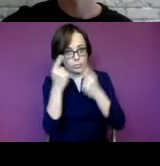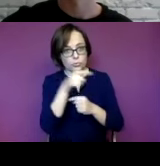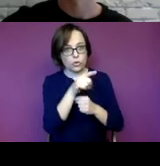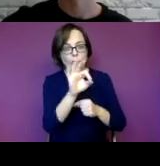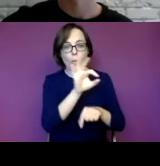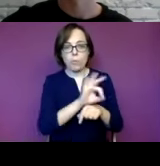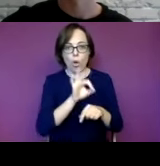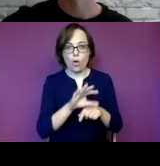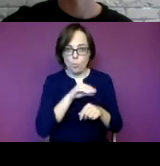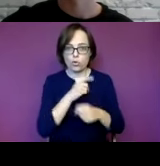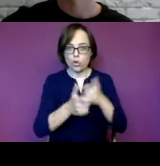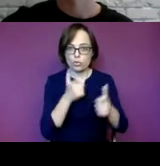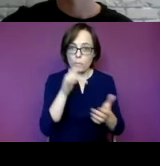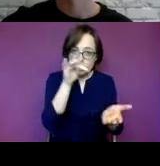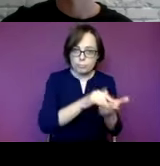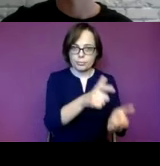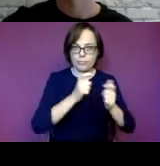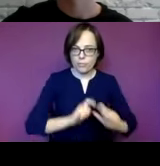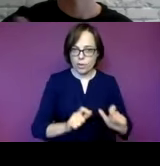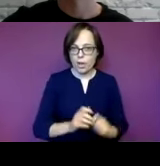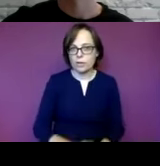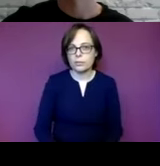nim z mieszkańcami wsi?